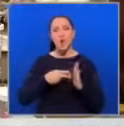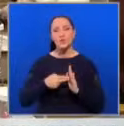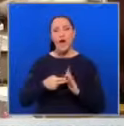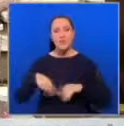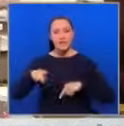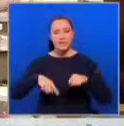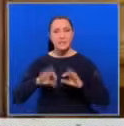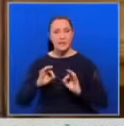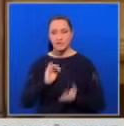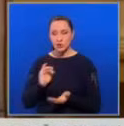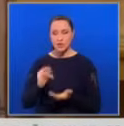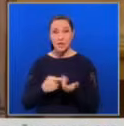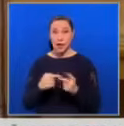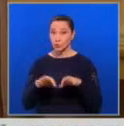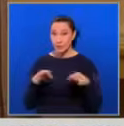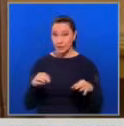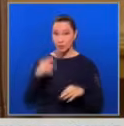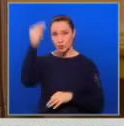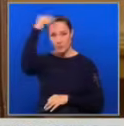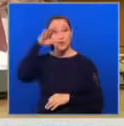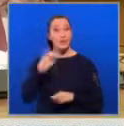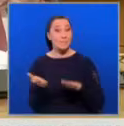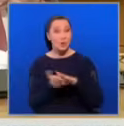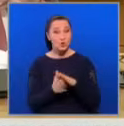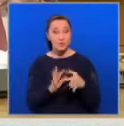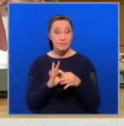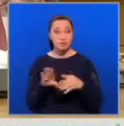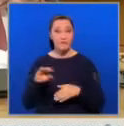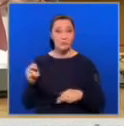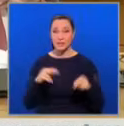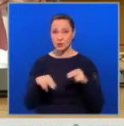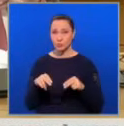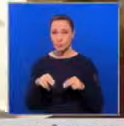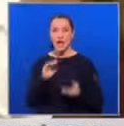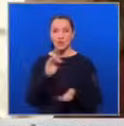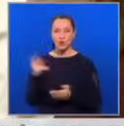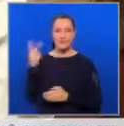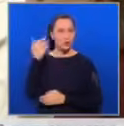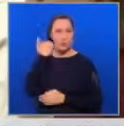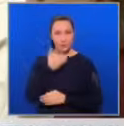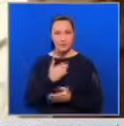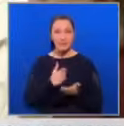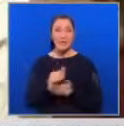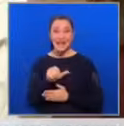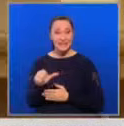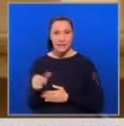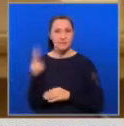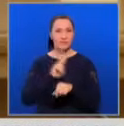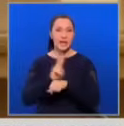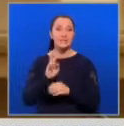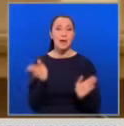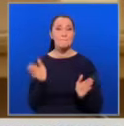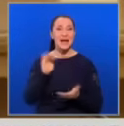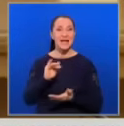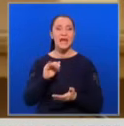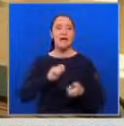транзитна такива стоки са някои от мерките които българия ще приложи съвместно с европейската комисия стоките с двойна употреба са сред акцентите и в 12-я пакет